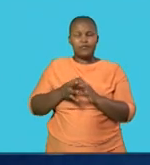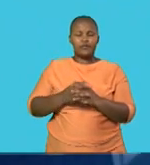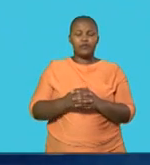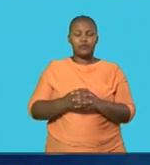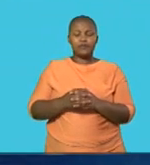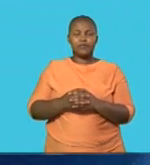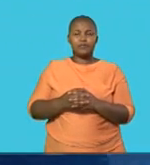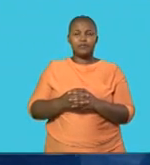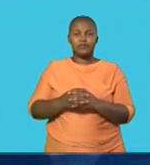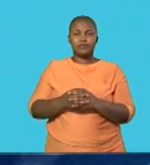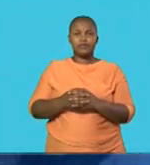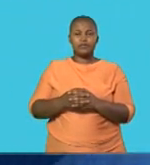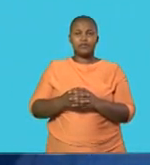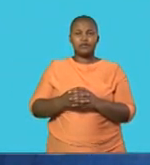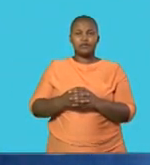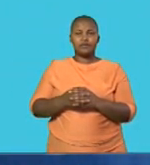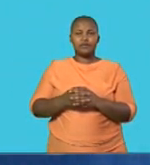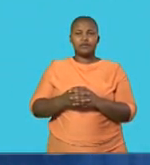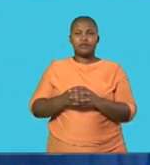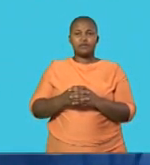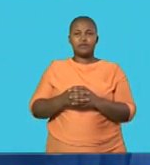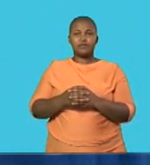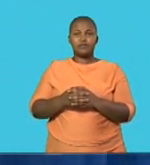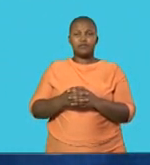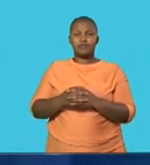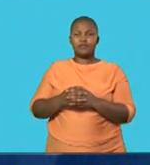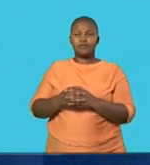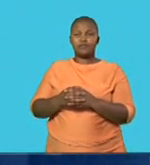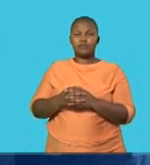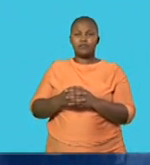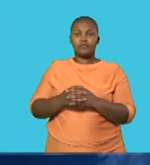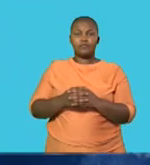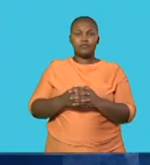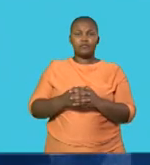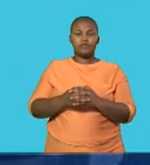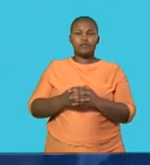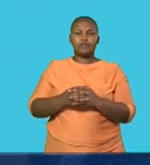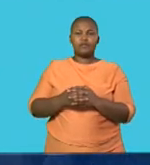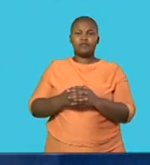Ezindabeni zeSoweto TV ngingujabulanisele ngiseKatlehong.